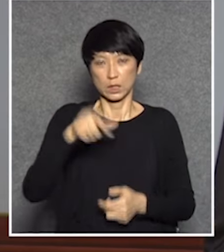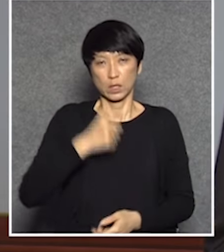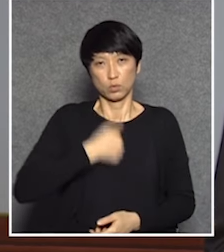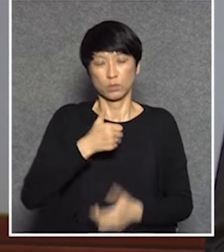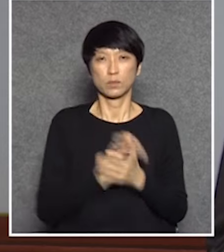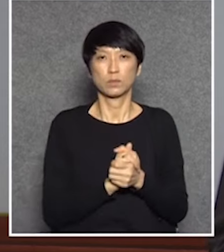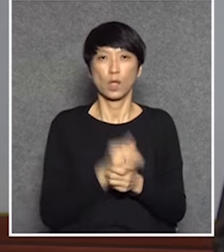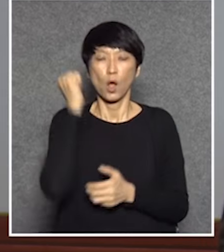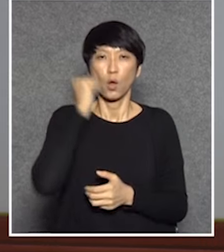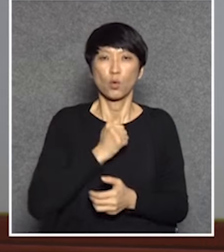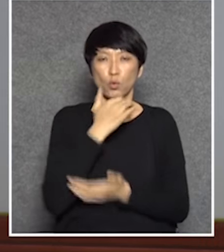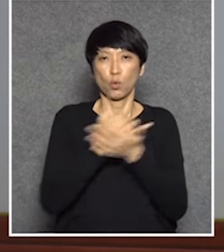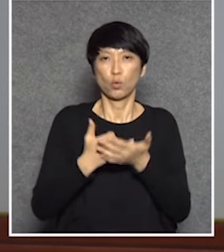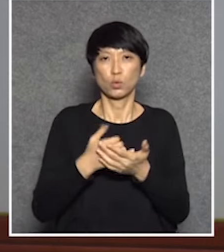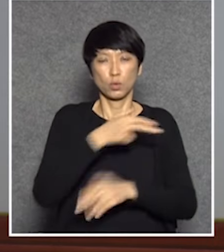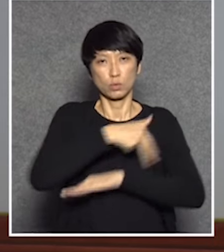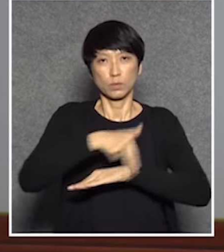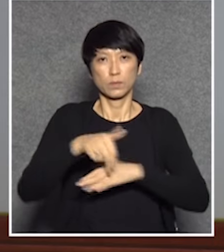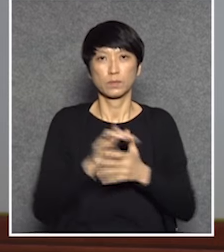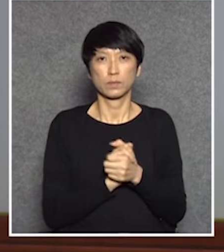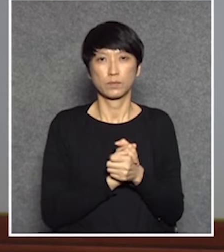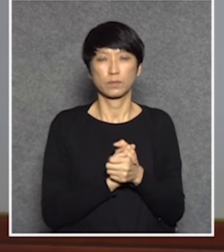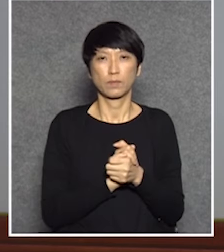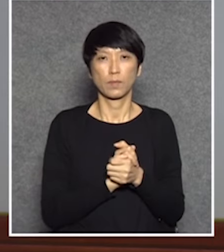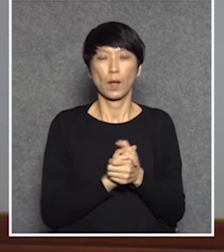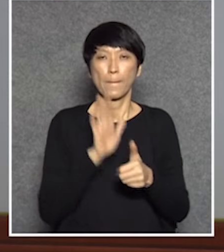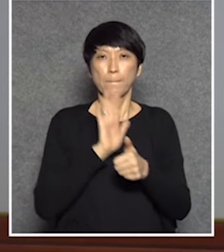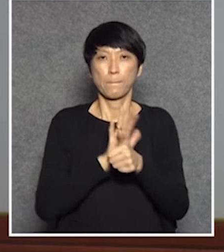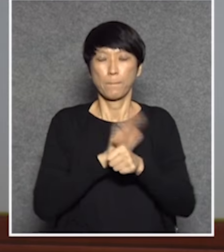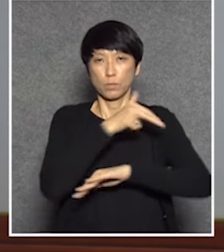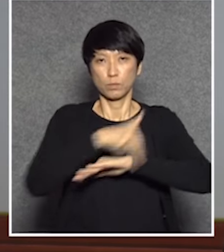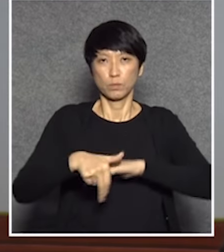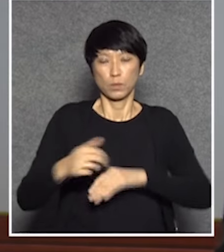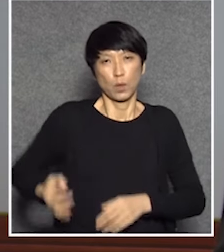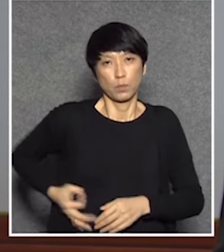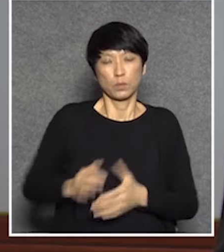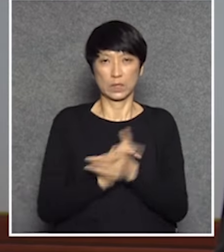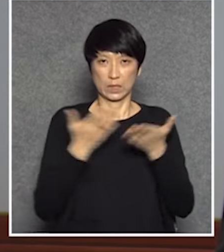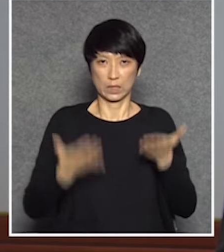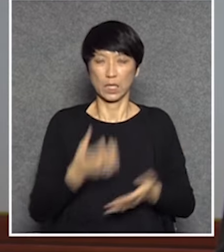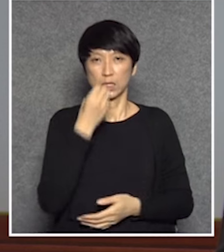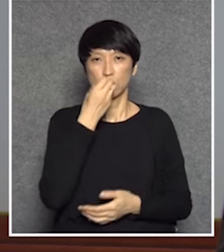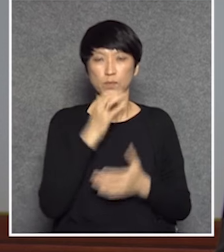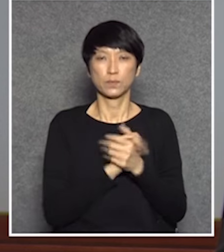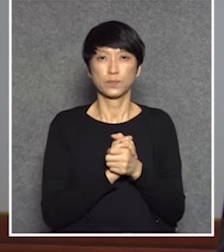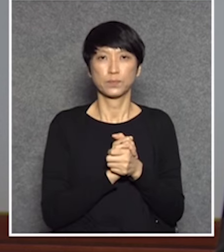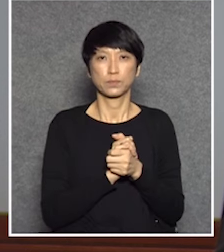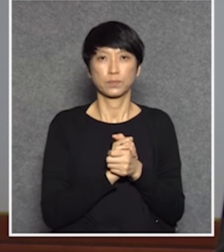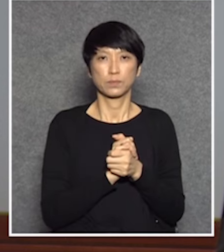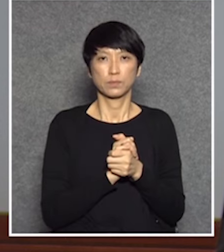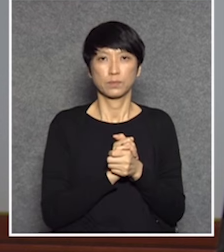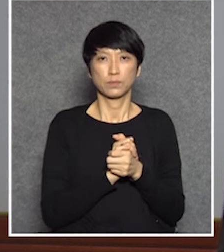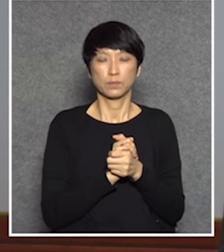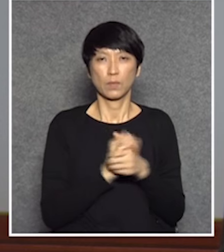就老人退休問題研究出切實可行的退休保障制度，這實在是現時香港